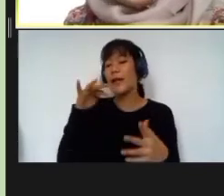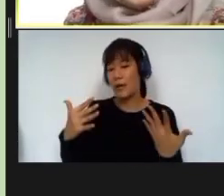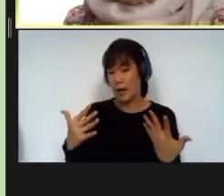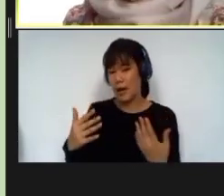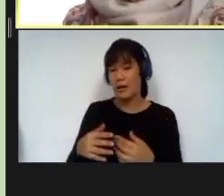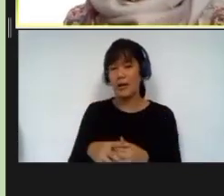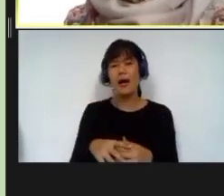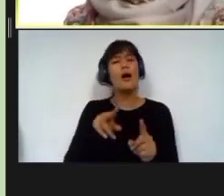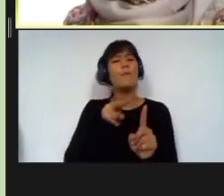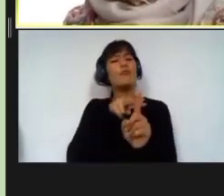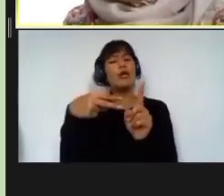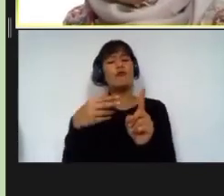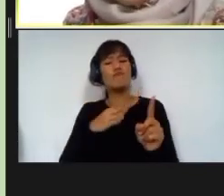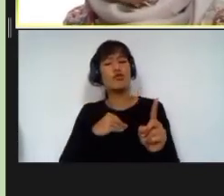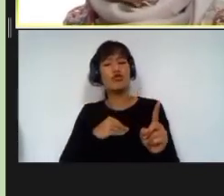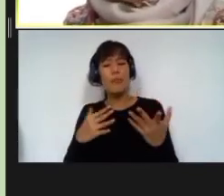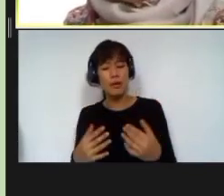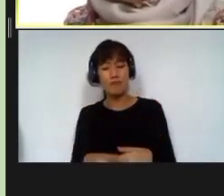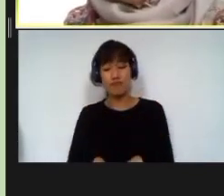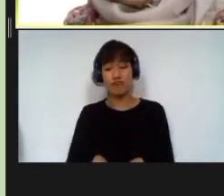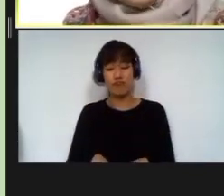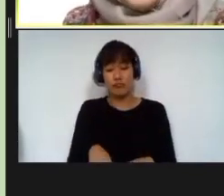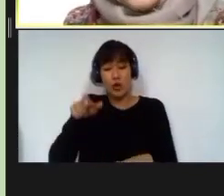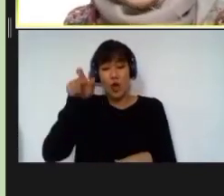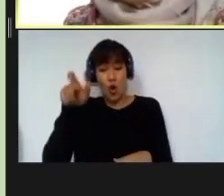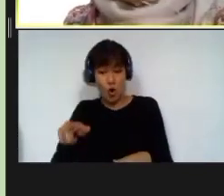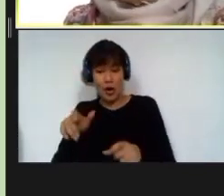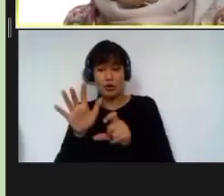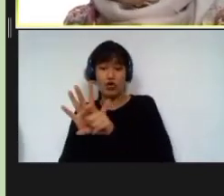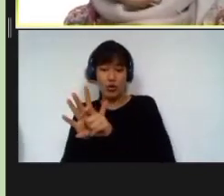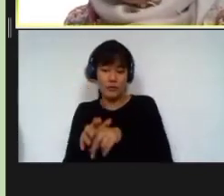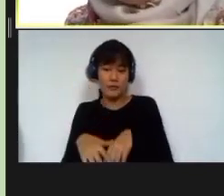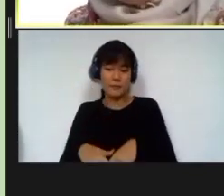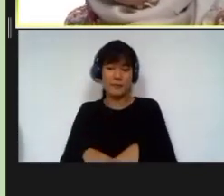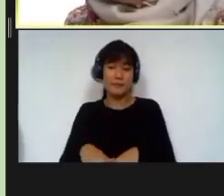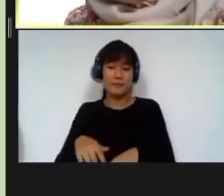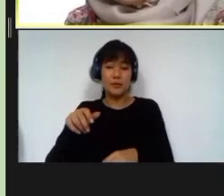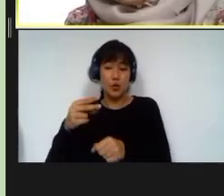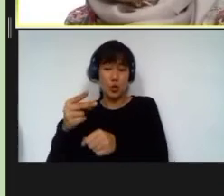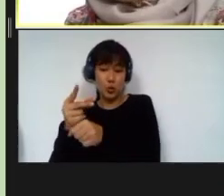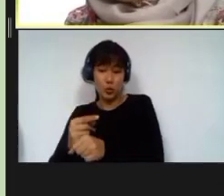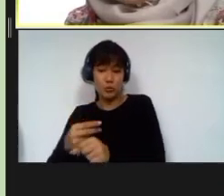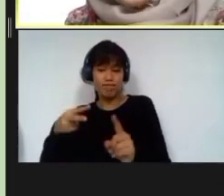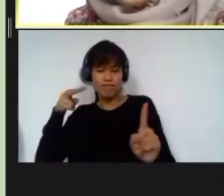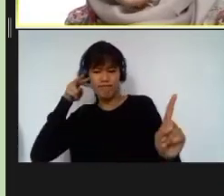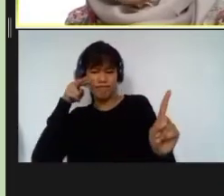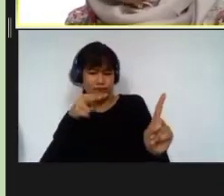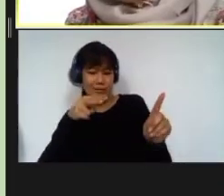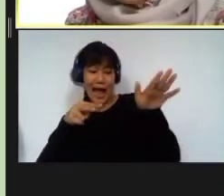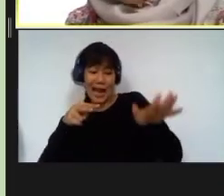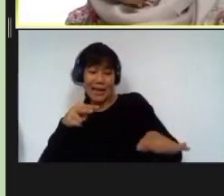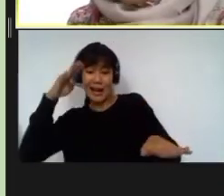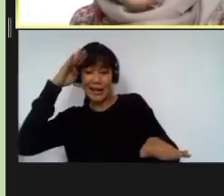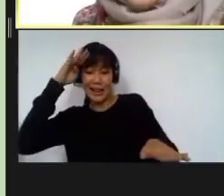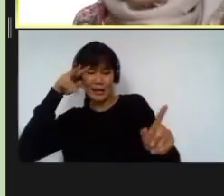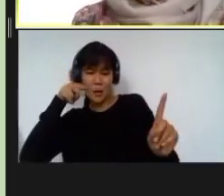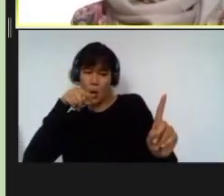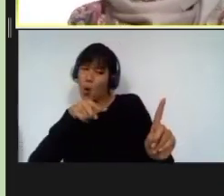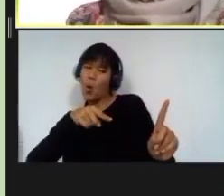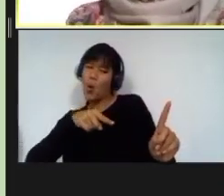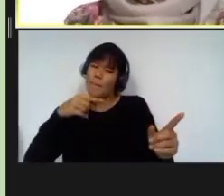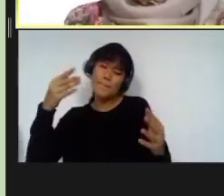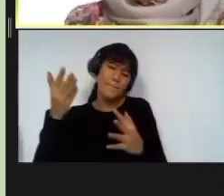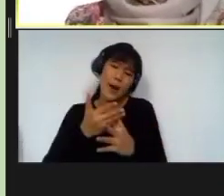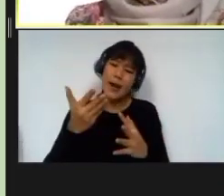artian gini, apakah masih melihat, contoh nih, apakah guru itu masih melihat siswa laki-laki itu cenderung bandel,